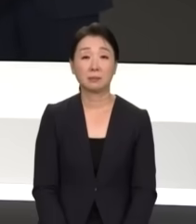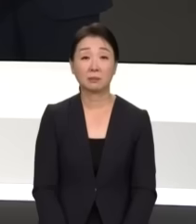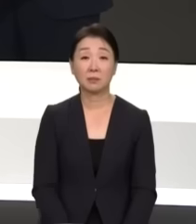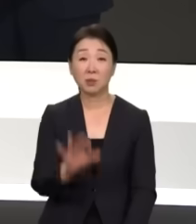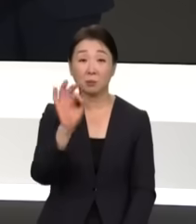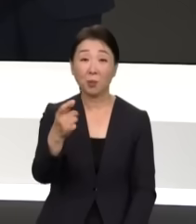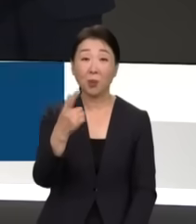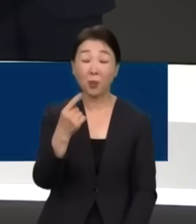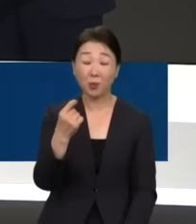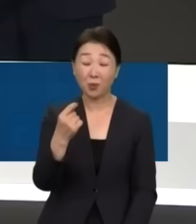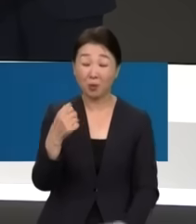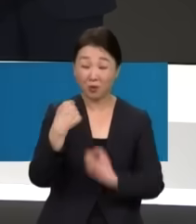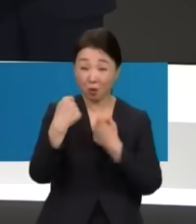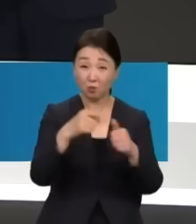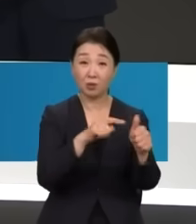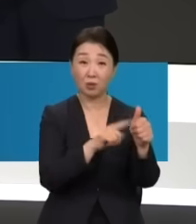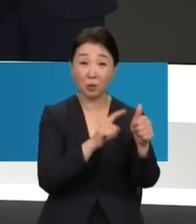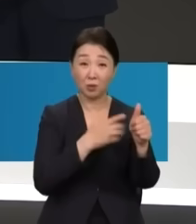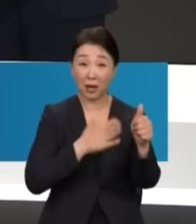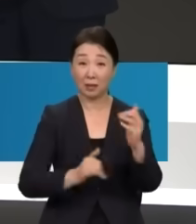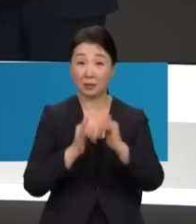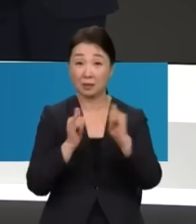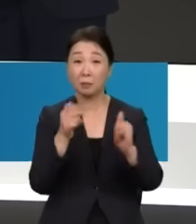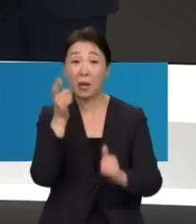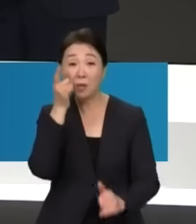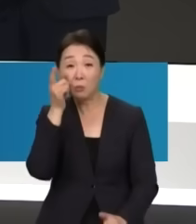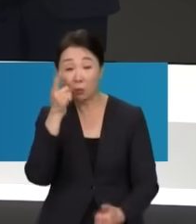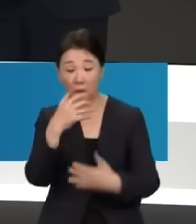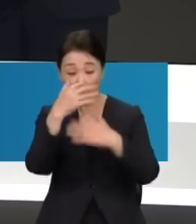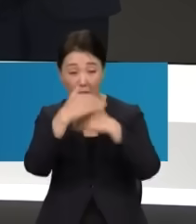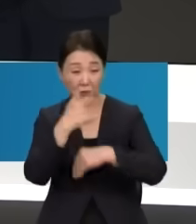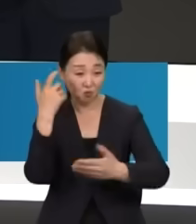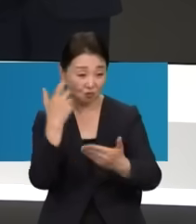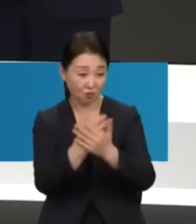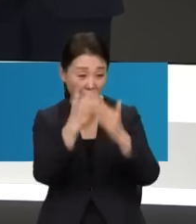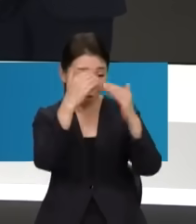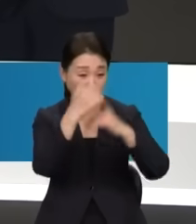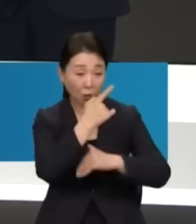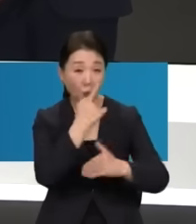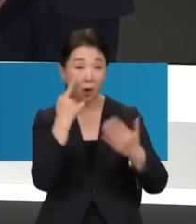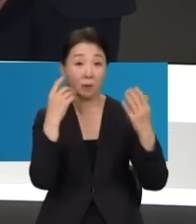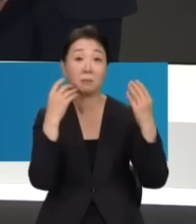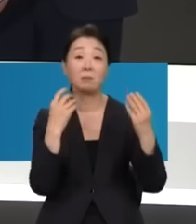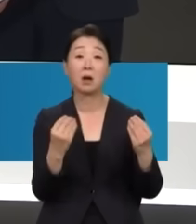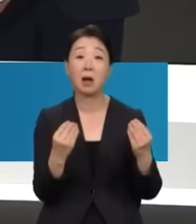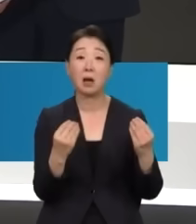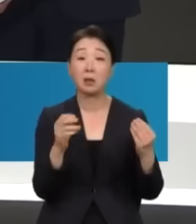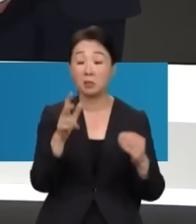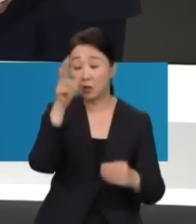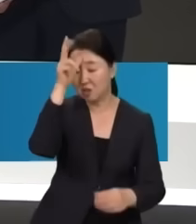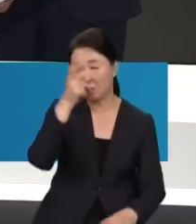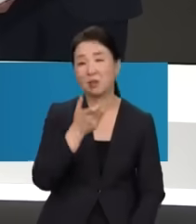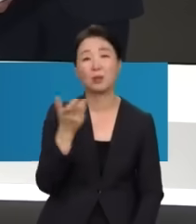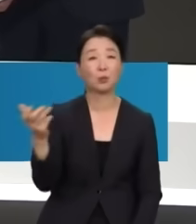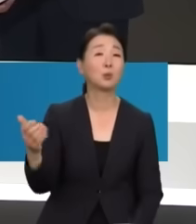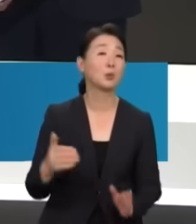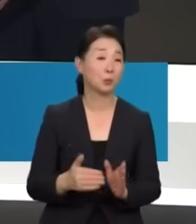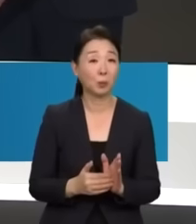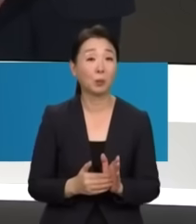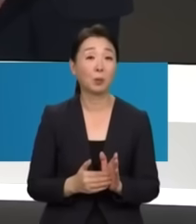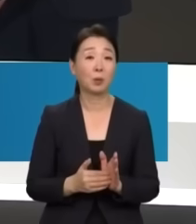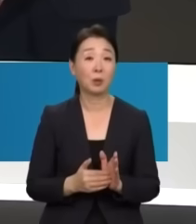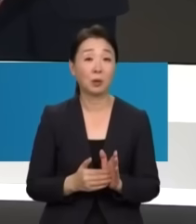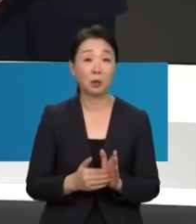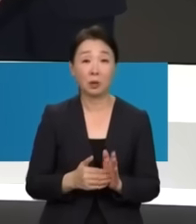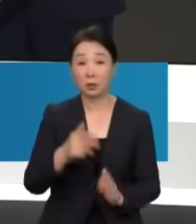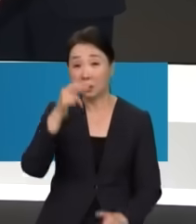보신 것처럼 해당 격투기 선수의 지인은 휴대 전화에 담긴 충격적인 내용을 확인하고 이걸 경찰에 넘겼습니다.